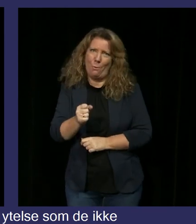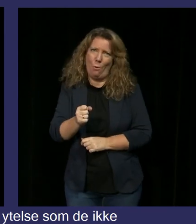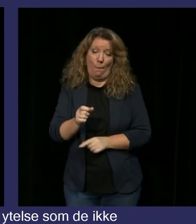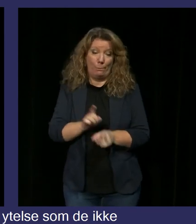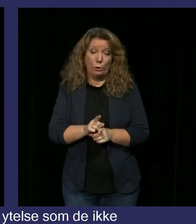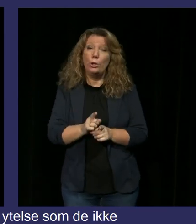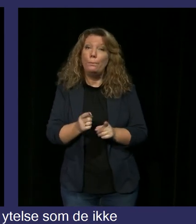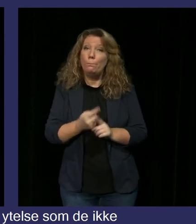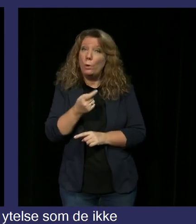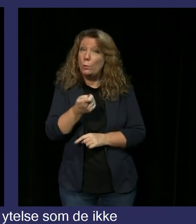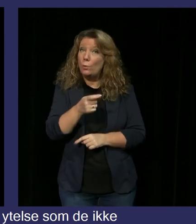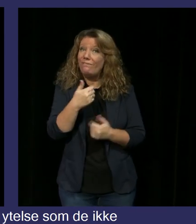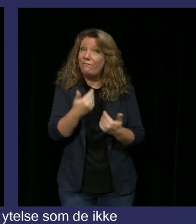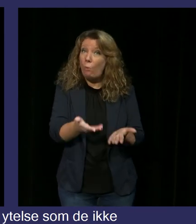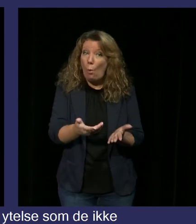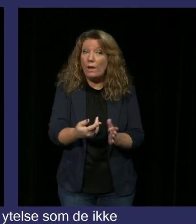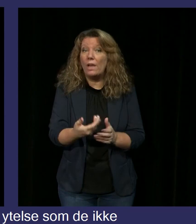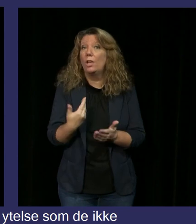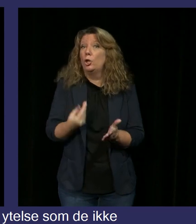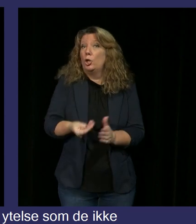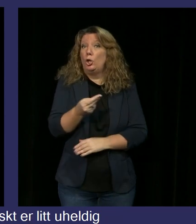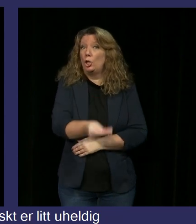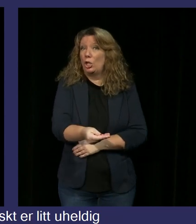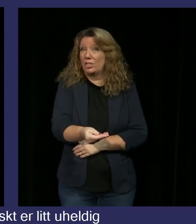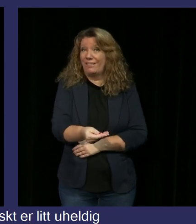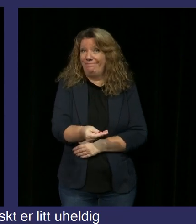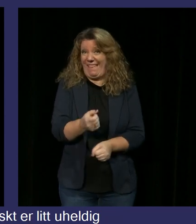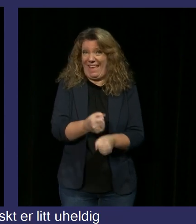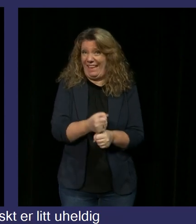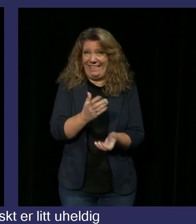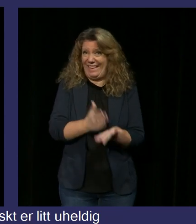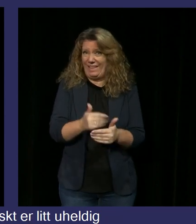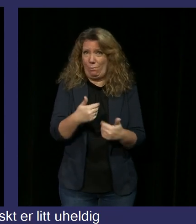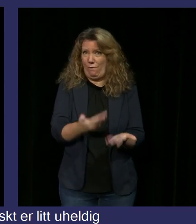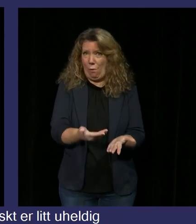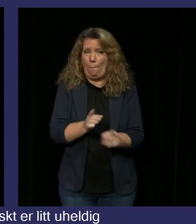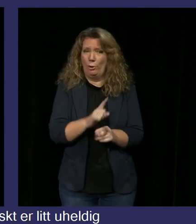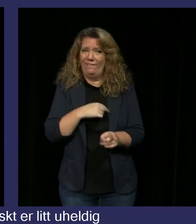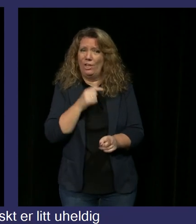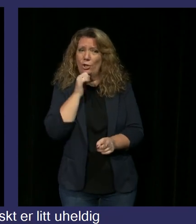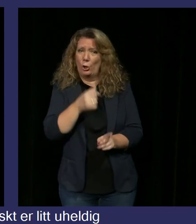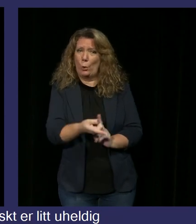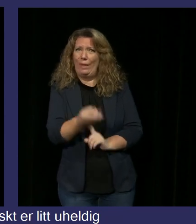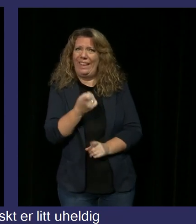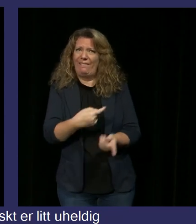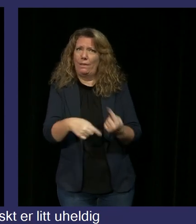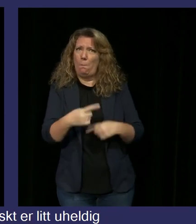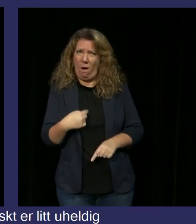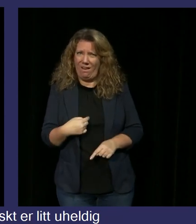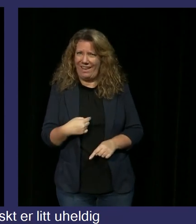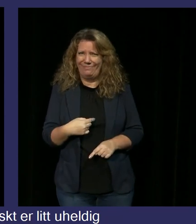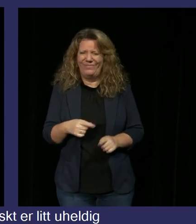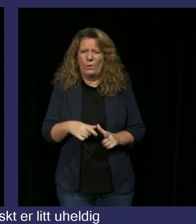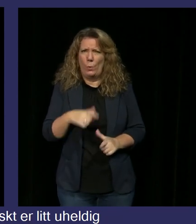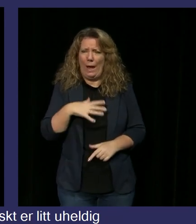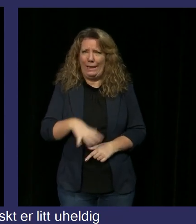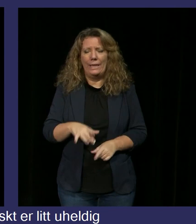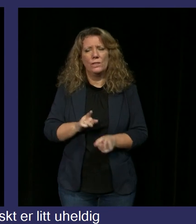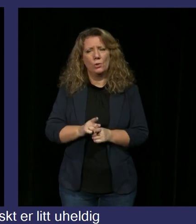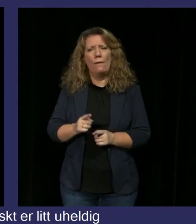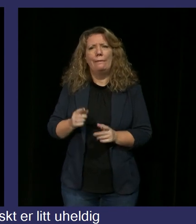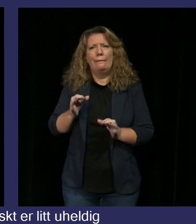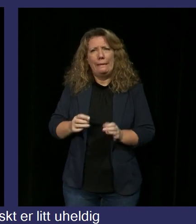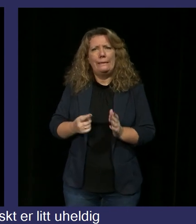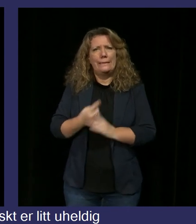som de ikke skulle ha. Vi må kreve tilbake. Veldig uheldig. Men det skjer. Så det å drive og pushe det så raskt, det